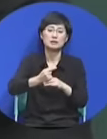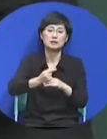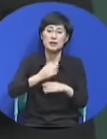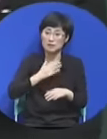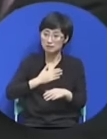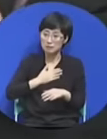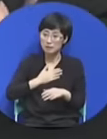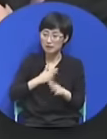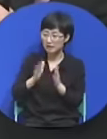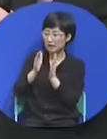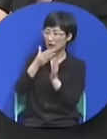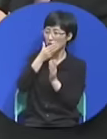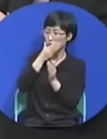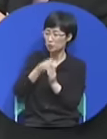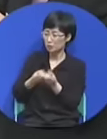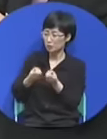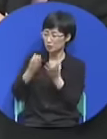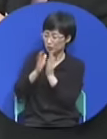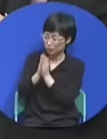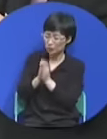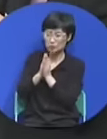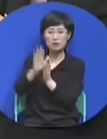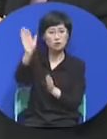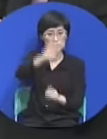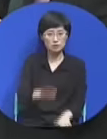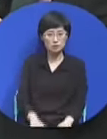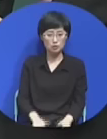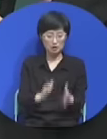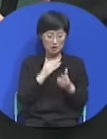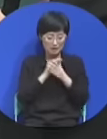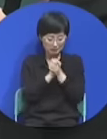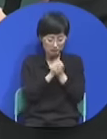임하게 하는 것이 우리의 기도라.